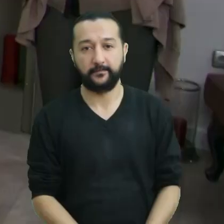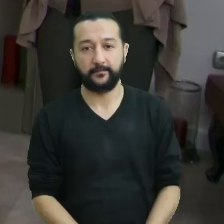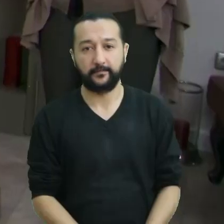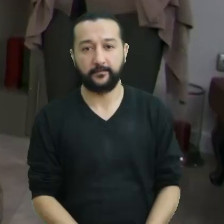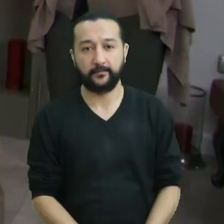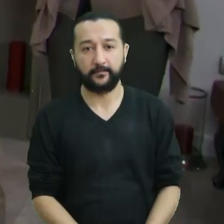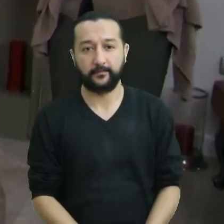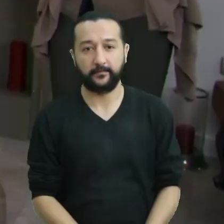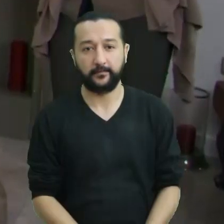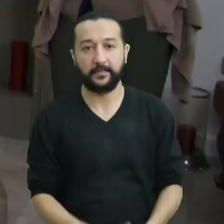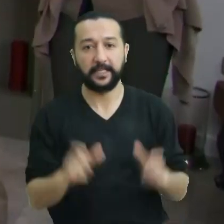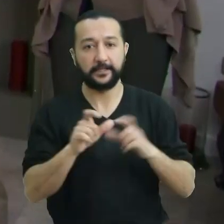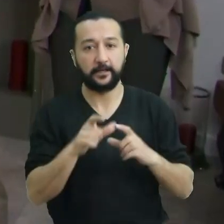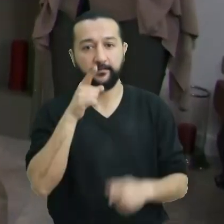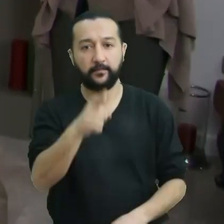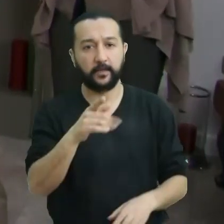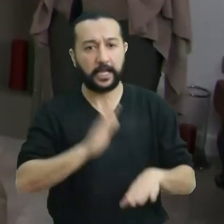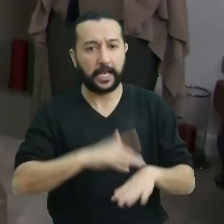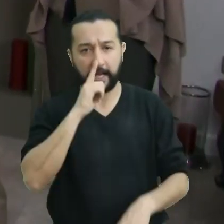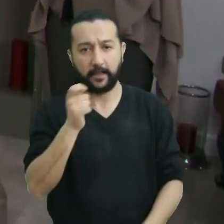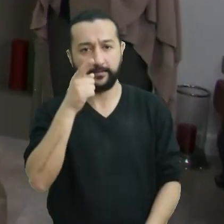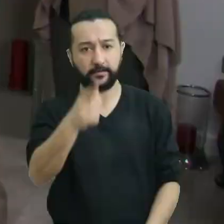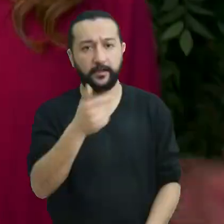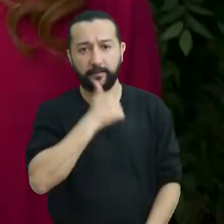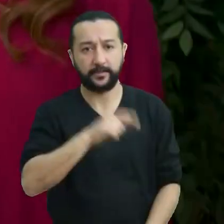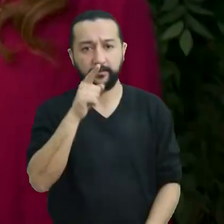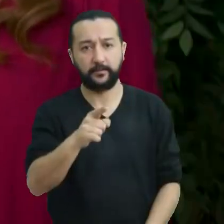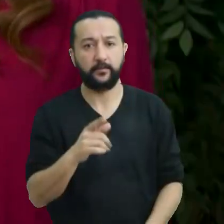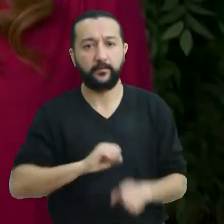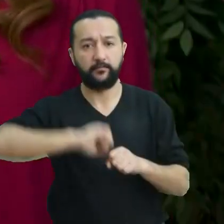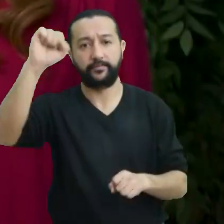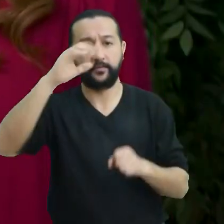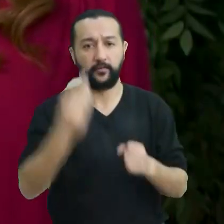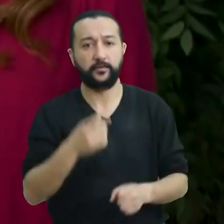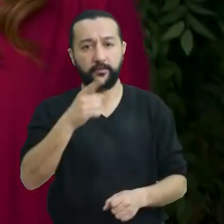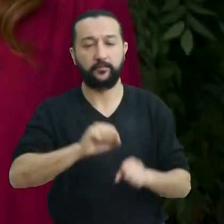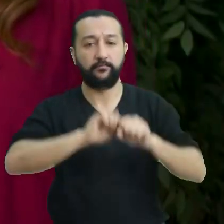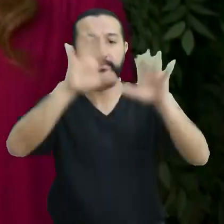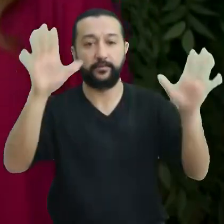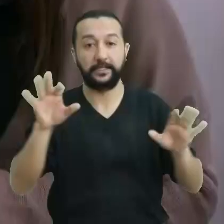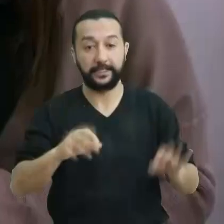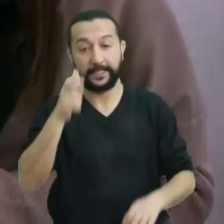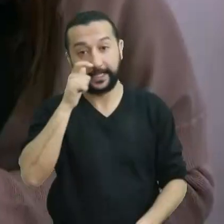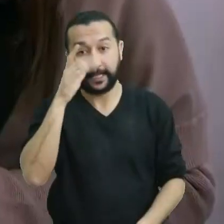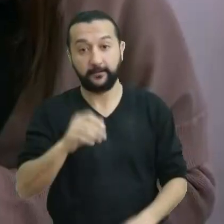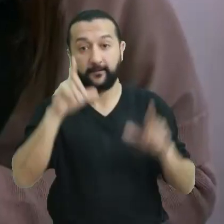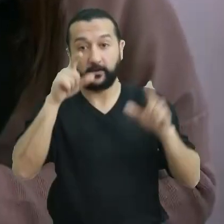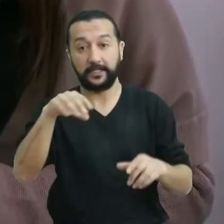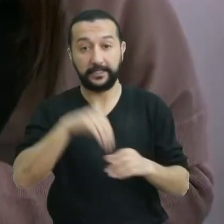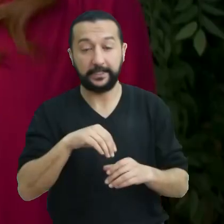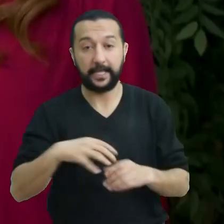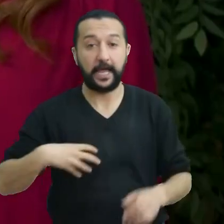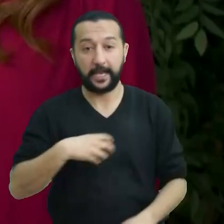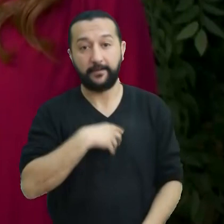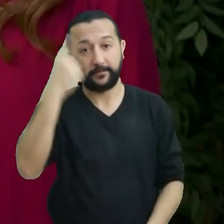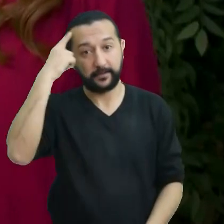Heyecanla Kemal'leri bekliyorlar. Sen? O elindekiyle ne yapacaksın abicim? Konfeti bu Nurhan. Şimdi dikkat ettim fotoğrafta